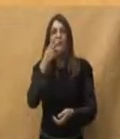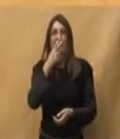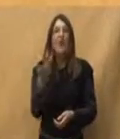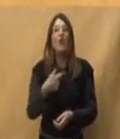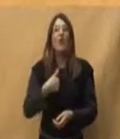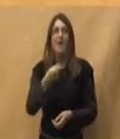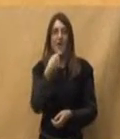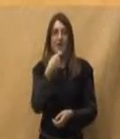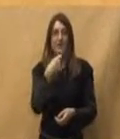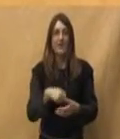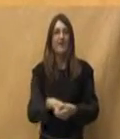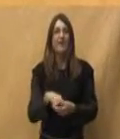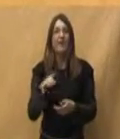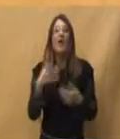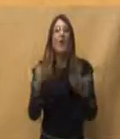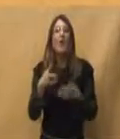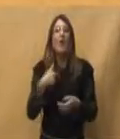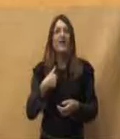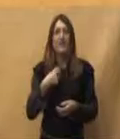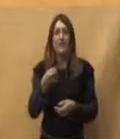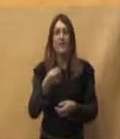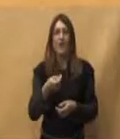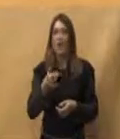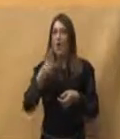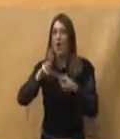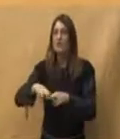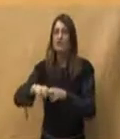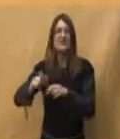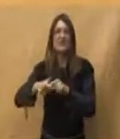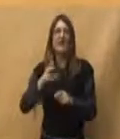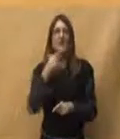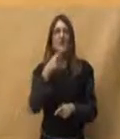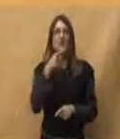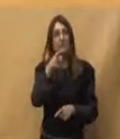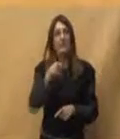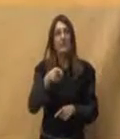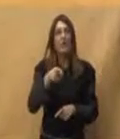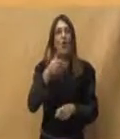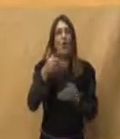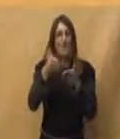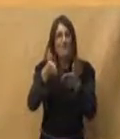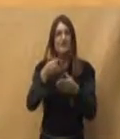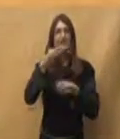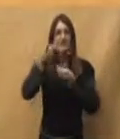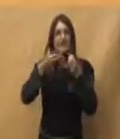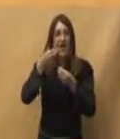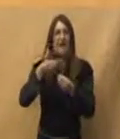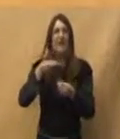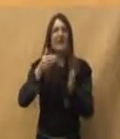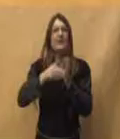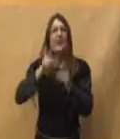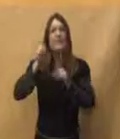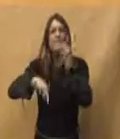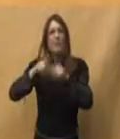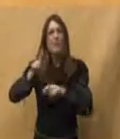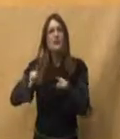ja hranim i kako ja jedem, a o drugim stvarima neću ni govoriti, sve o vašim savjetima, da se povremeno